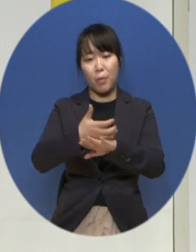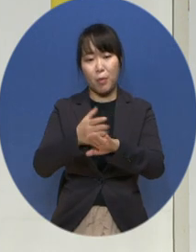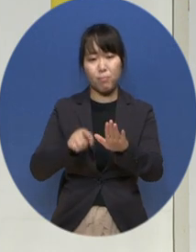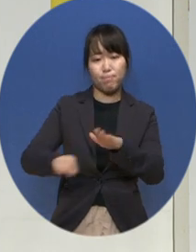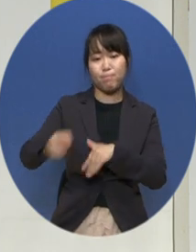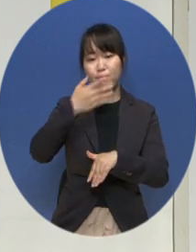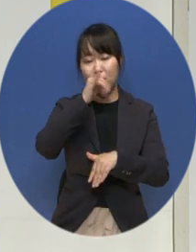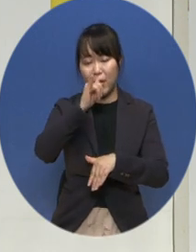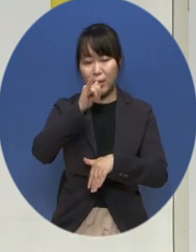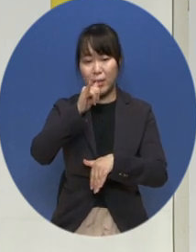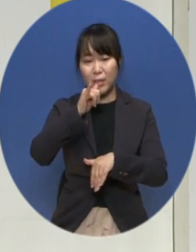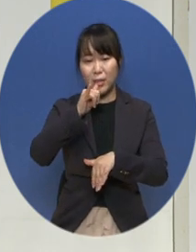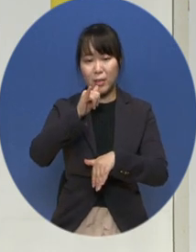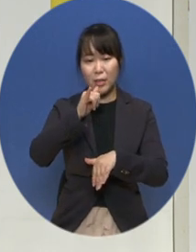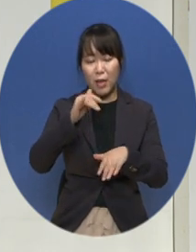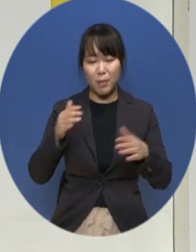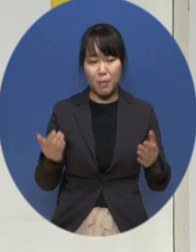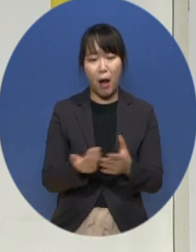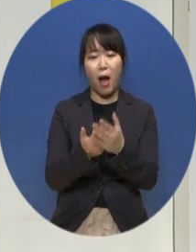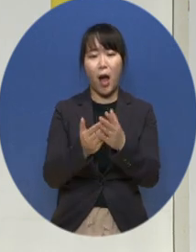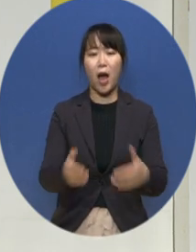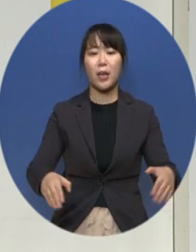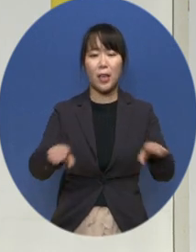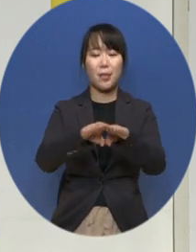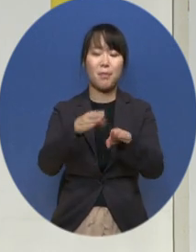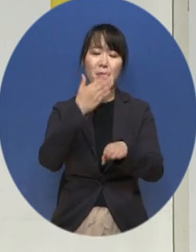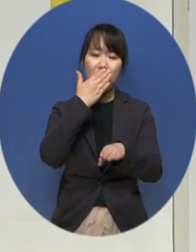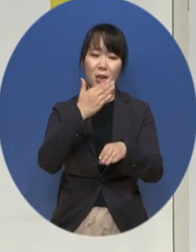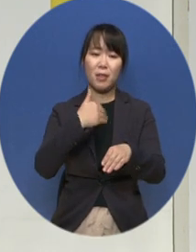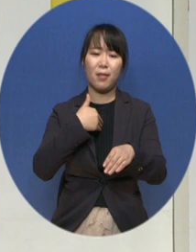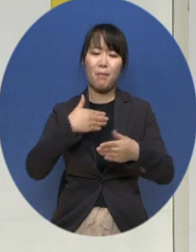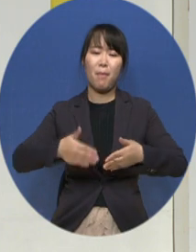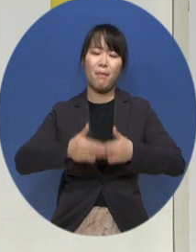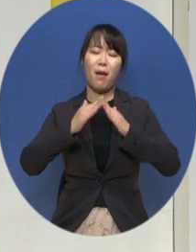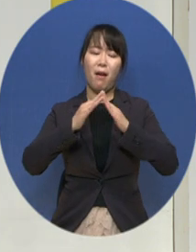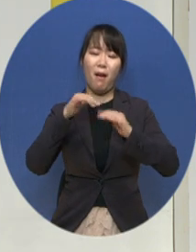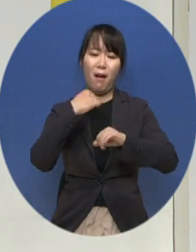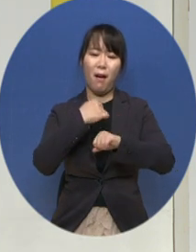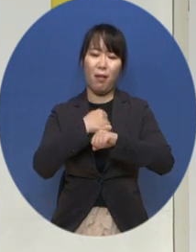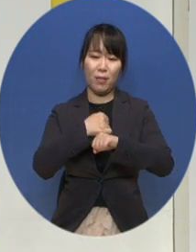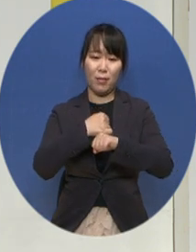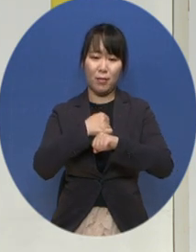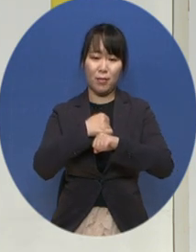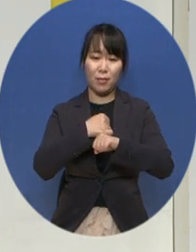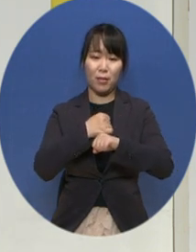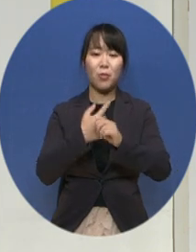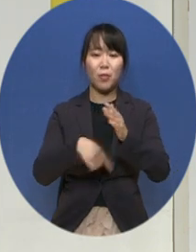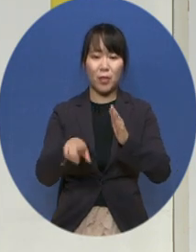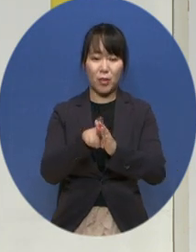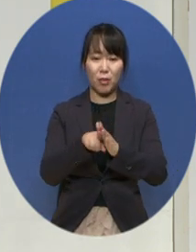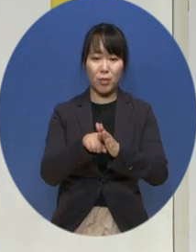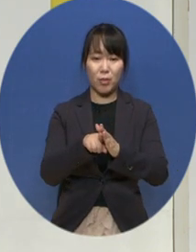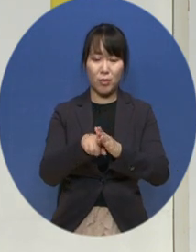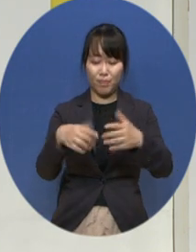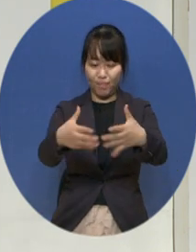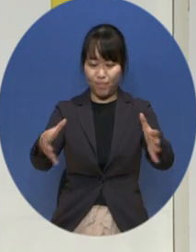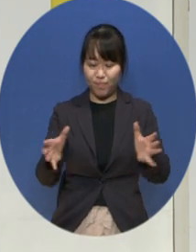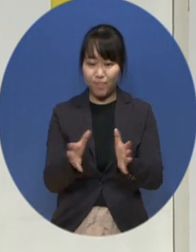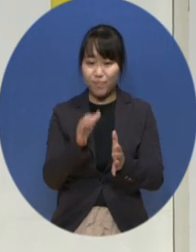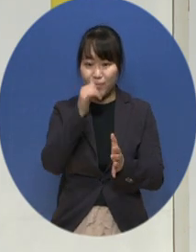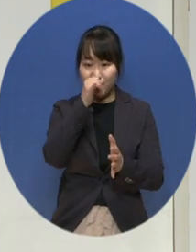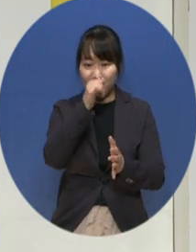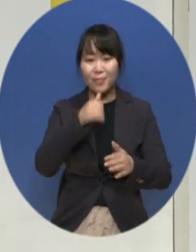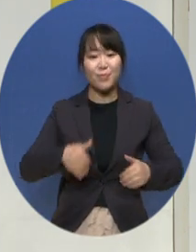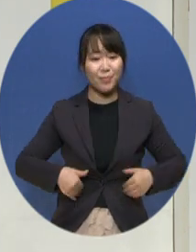전쟁 히지리 그러니까 될 수 있다 그걸 내가 9 추가 있다 그래서 를 내면 2판을 만들어야 되지 않습니다 그렇죠